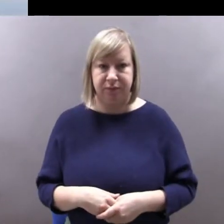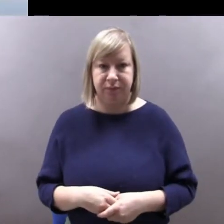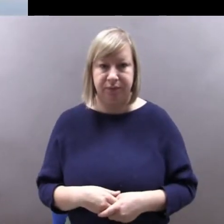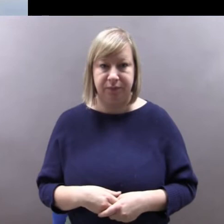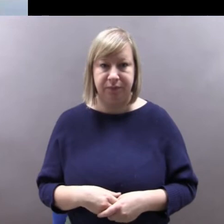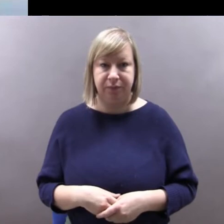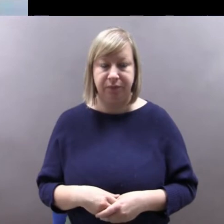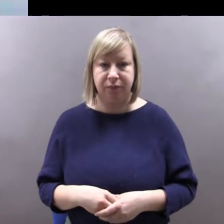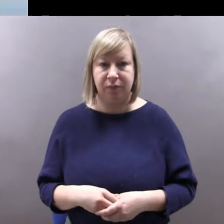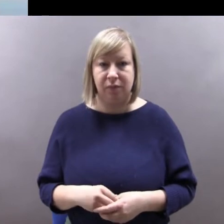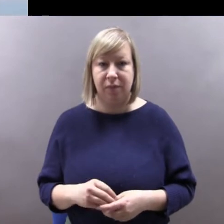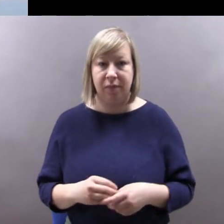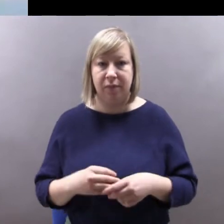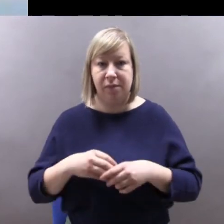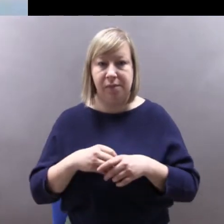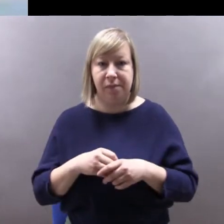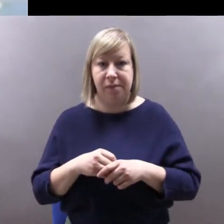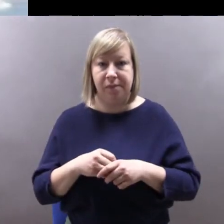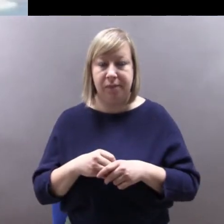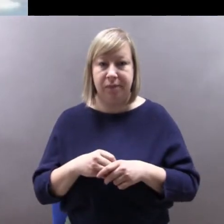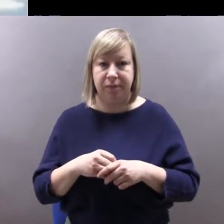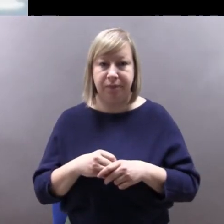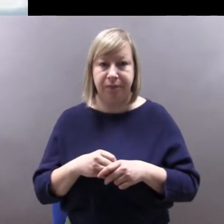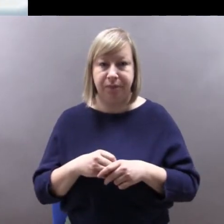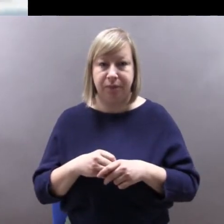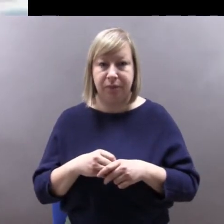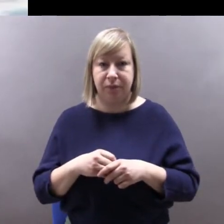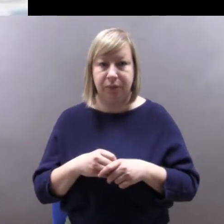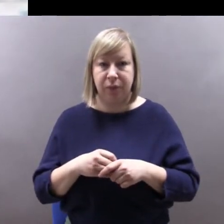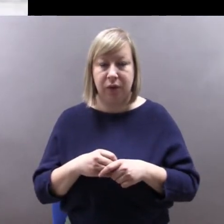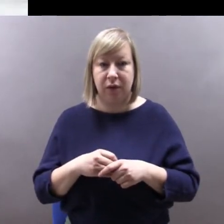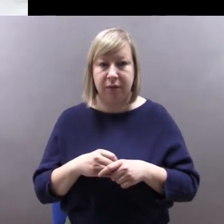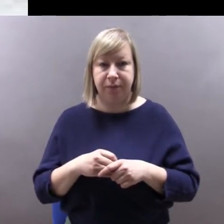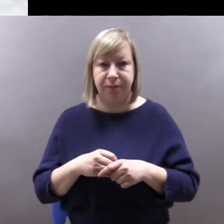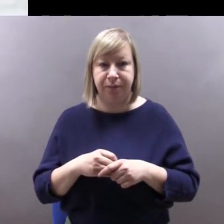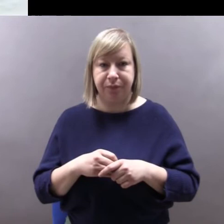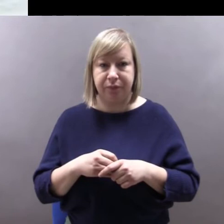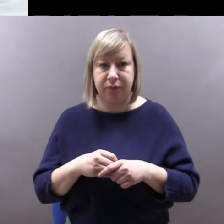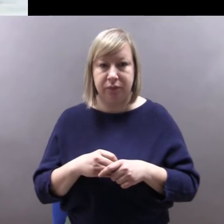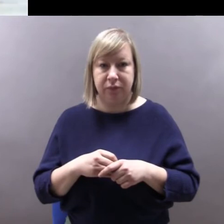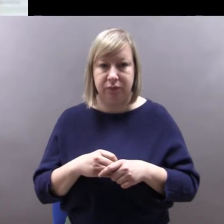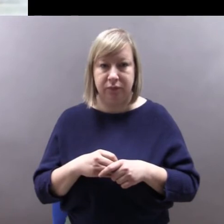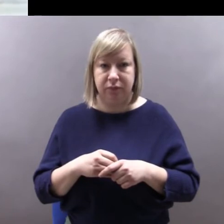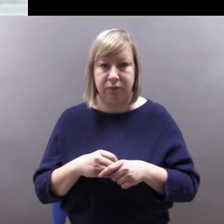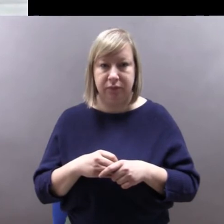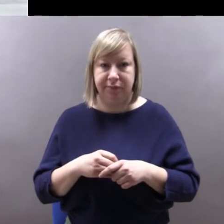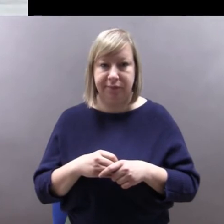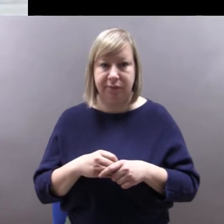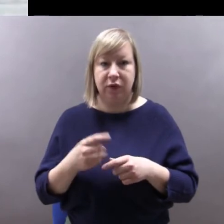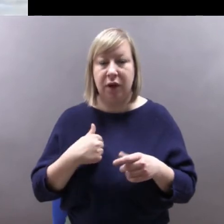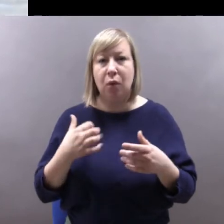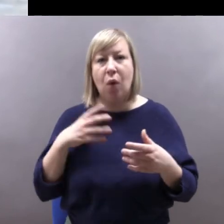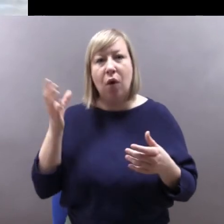gdzieś kręcę po tej dostępności, z taką informacją z tych miejsc wszystkich, że no